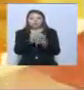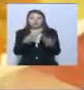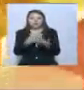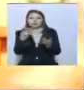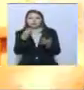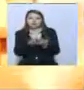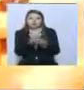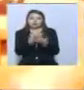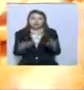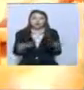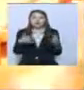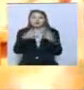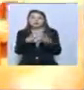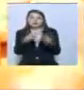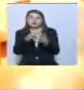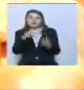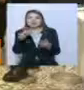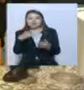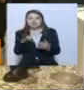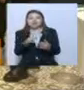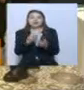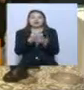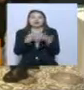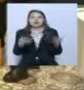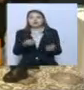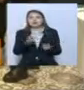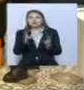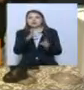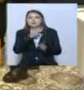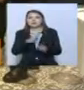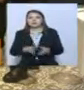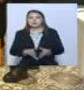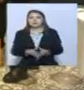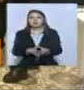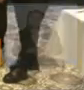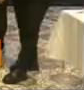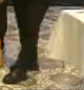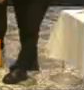отечественных продуктов в сочетании с тайскими ингредиентами. Айжан Сабитхазнаджан, Спандиар Дидар.